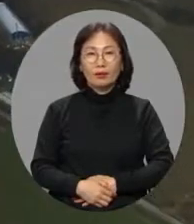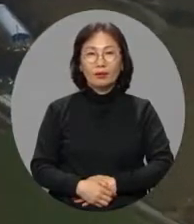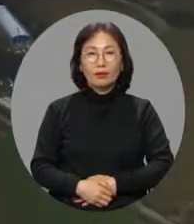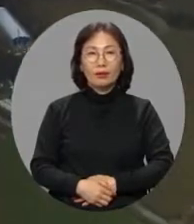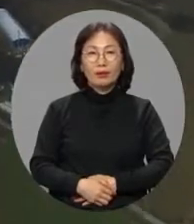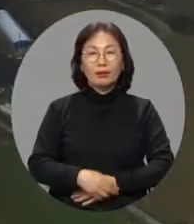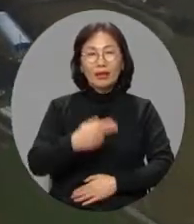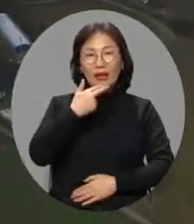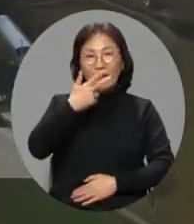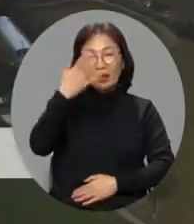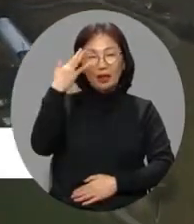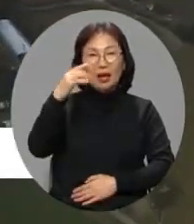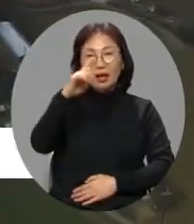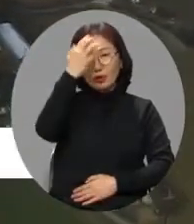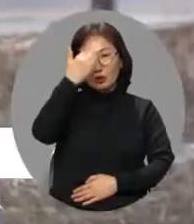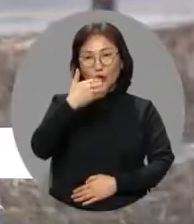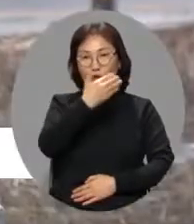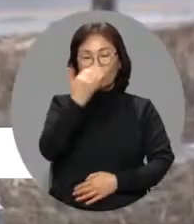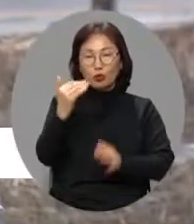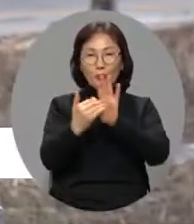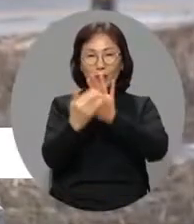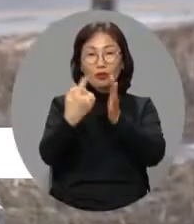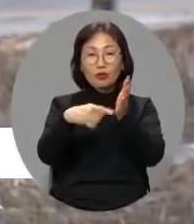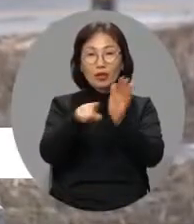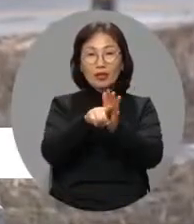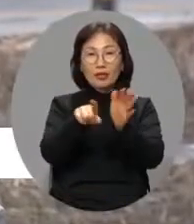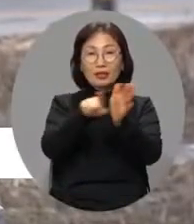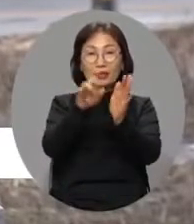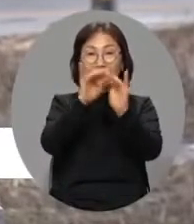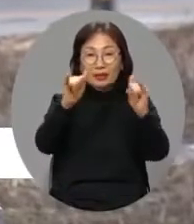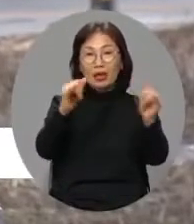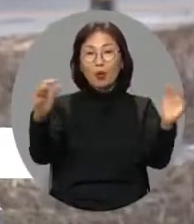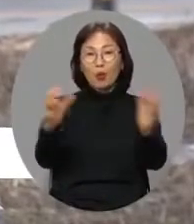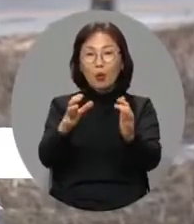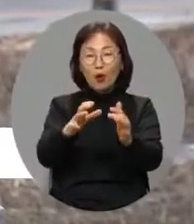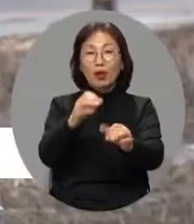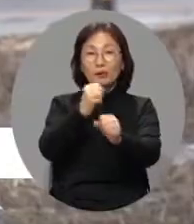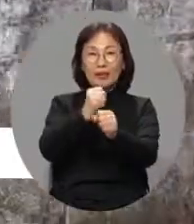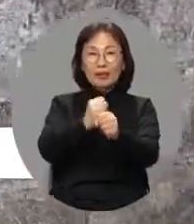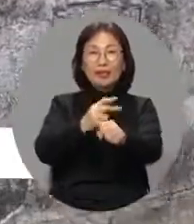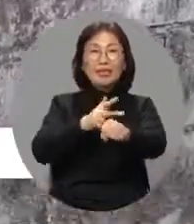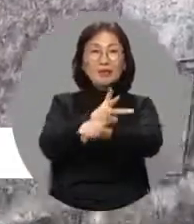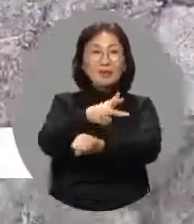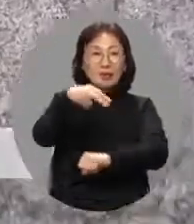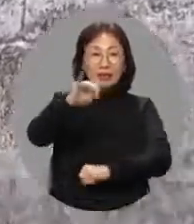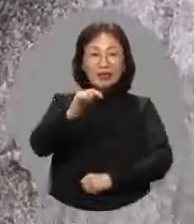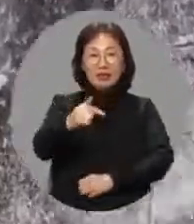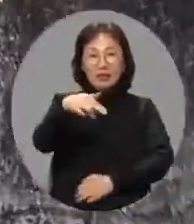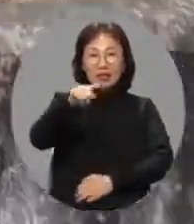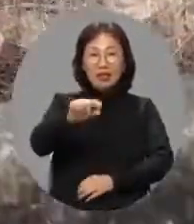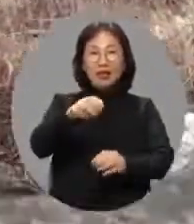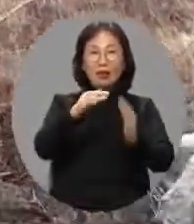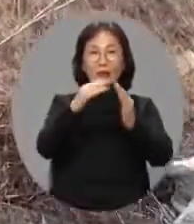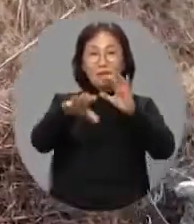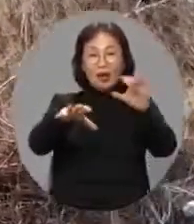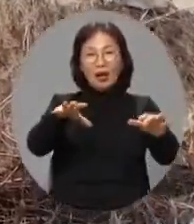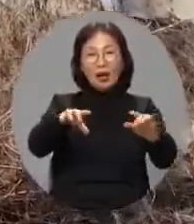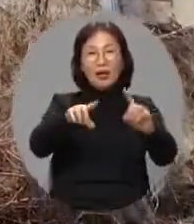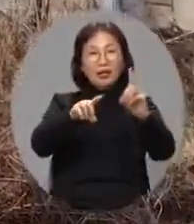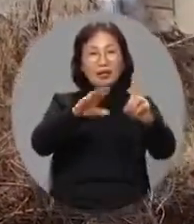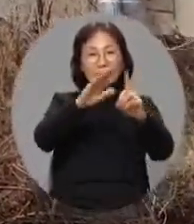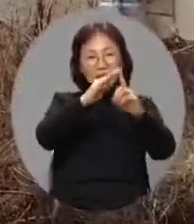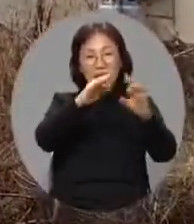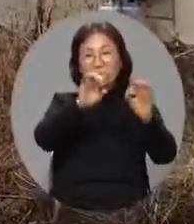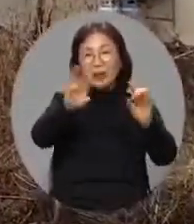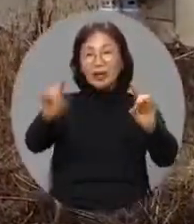조선말 천주교 박해를 피하기 위해 신자들이 모여 형성된 임실 신 전말 한 집 건너 한 집 꼴로 버려진